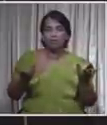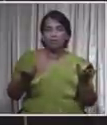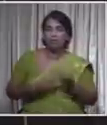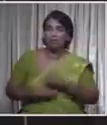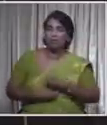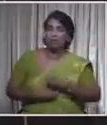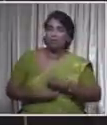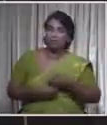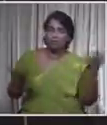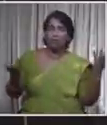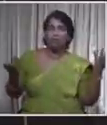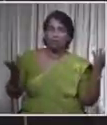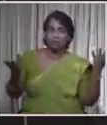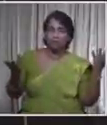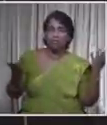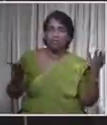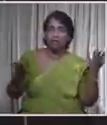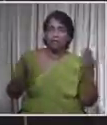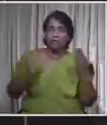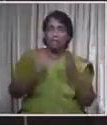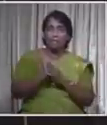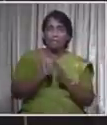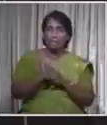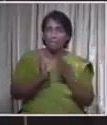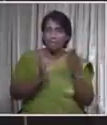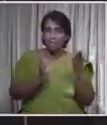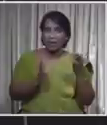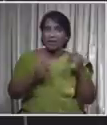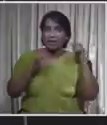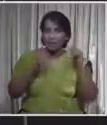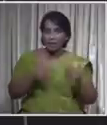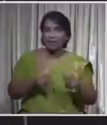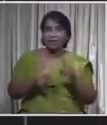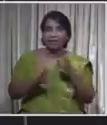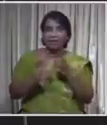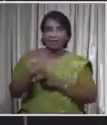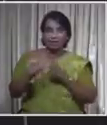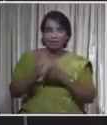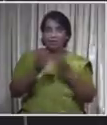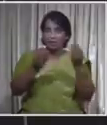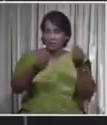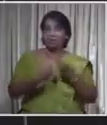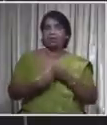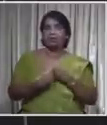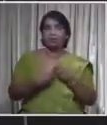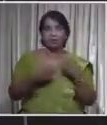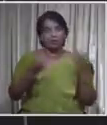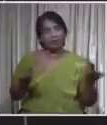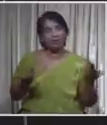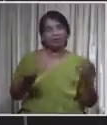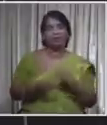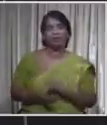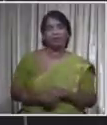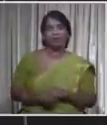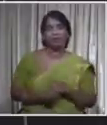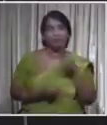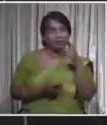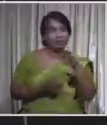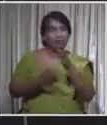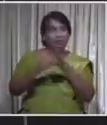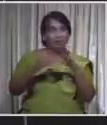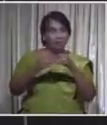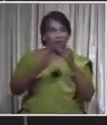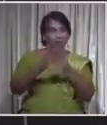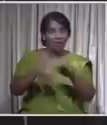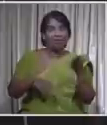ගියානේ මහින්දානන්ද දැන්වත් ගියන් යූරියා ටික නැත්තම් ඔයාට දරු පවුලක් ඉන්නව